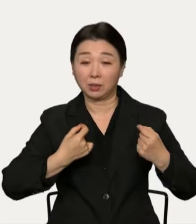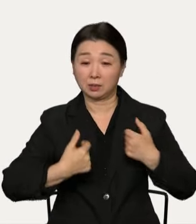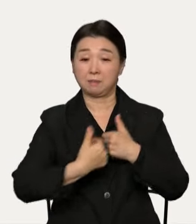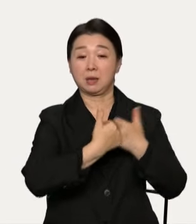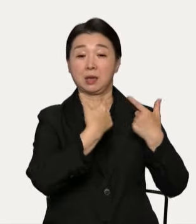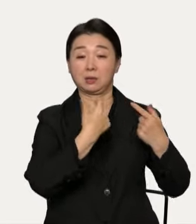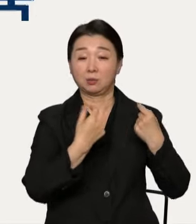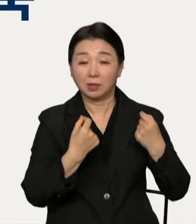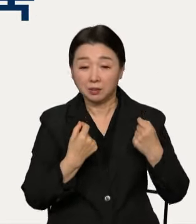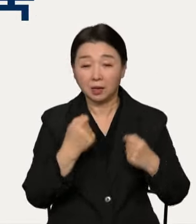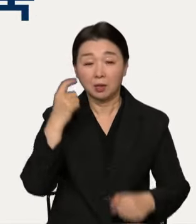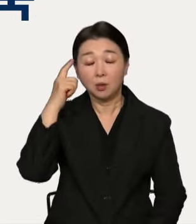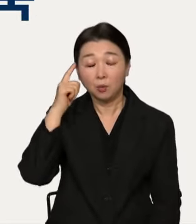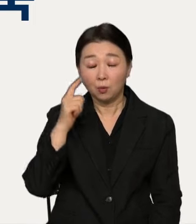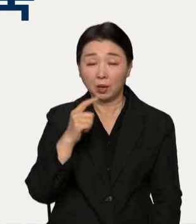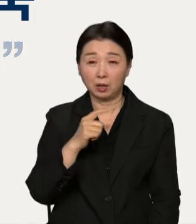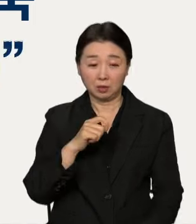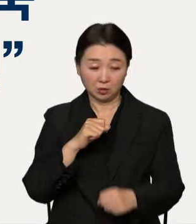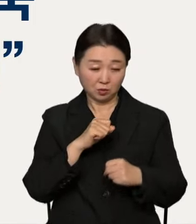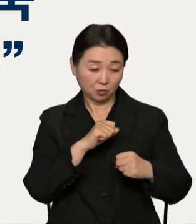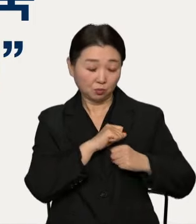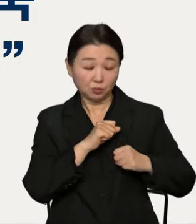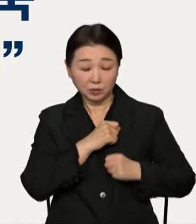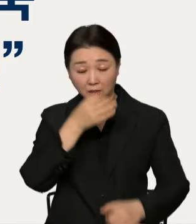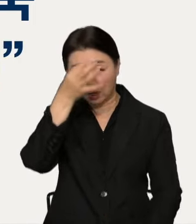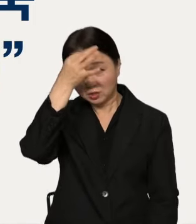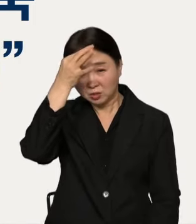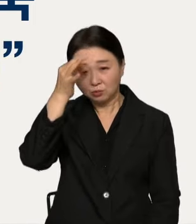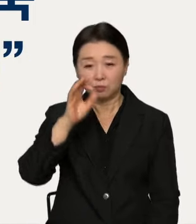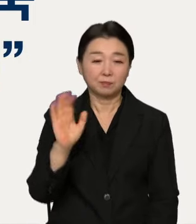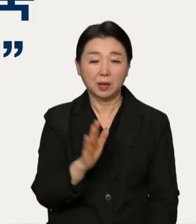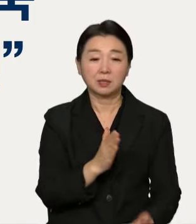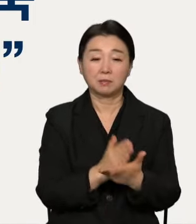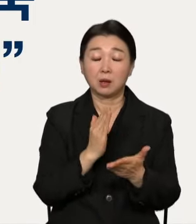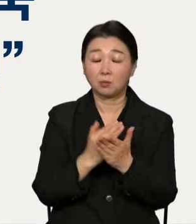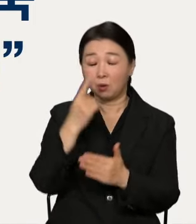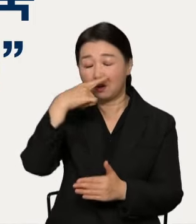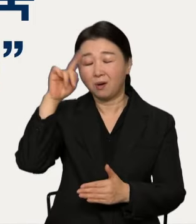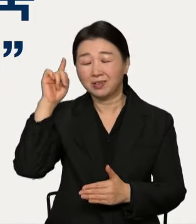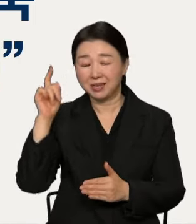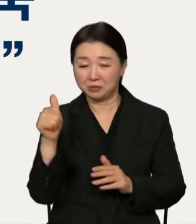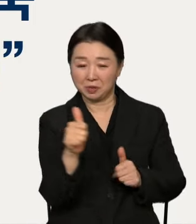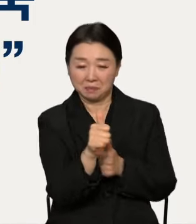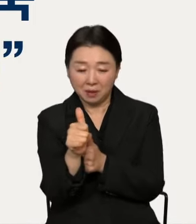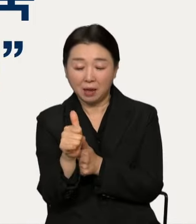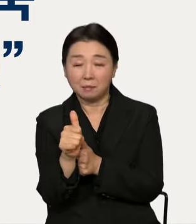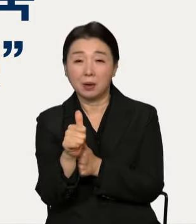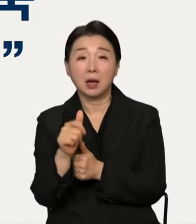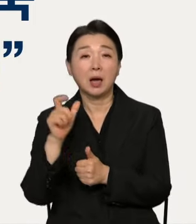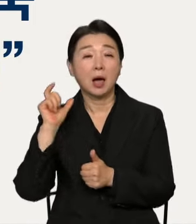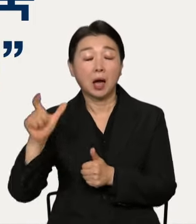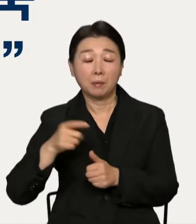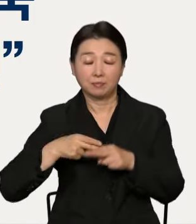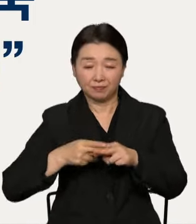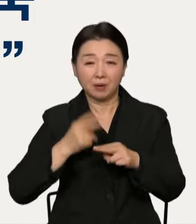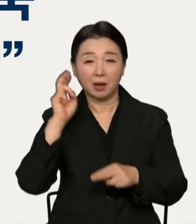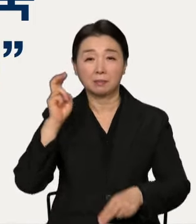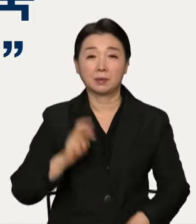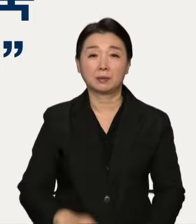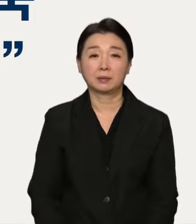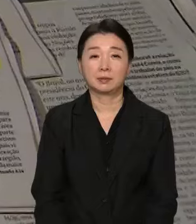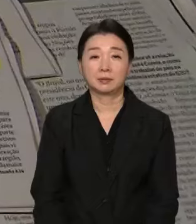대가로 군사기술의 고도화를 도모하고 러시아를 뒷배삼아 더욱 강도 높은 도발을 할 것이라고